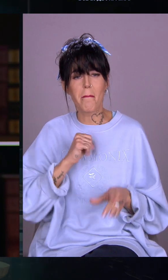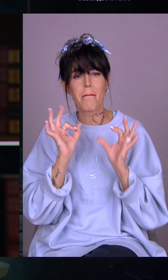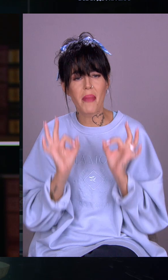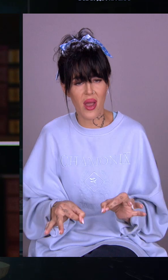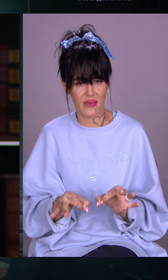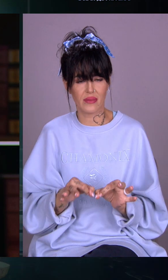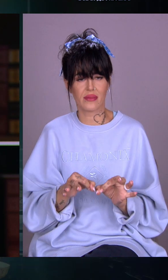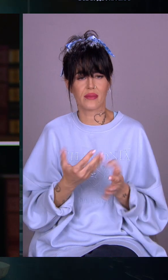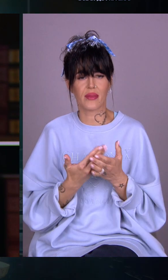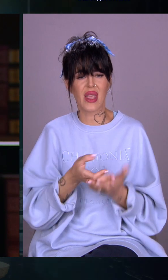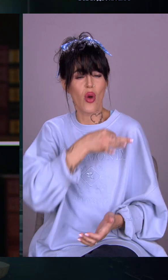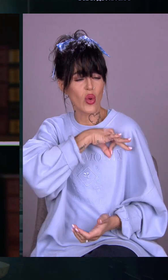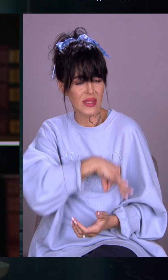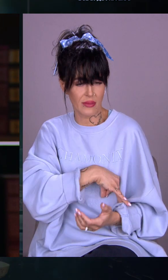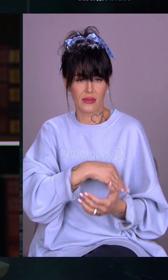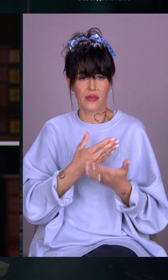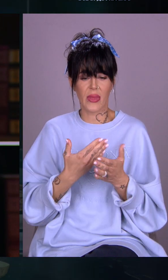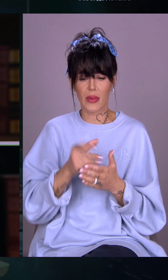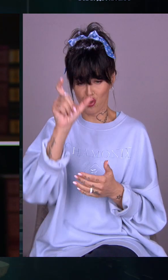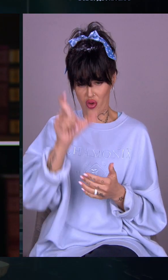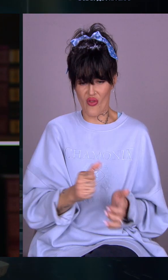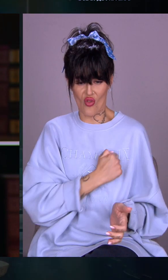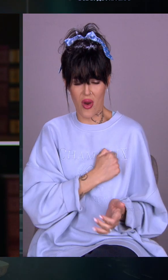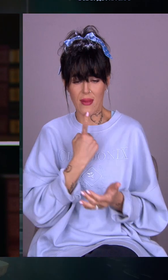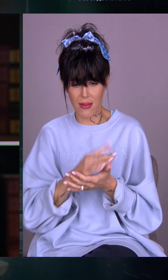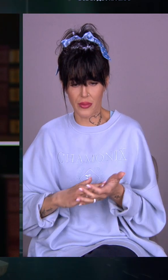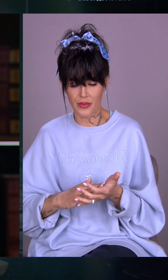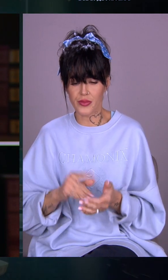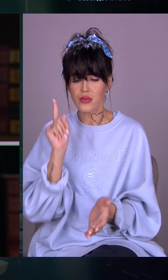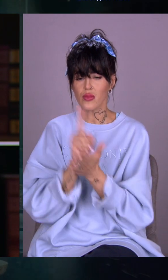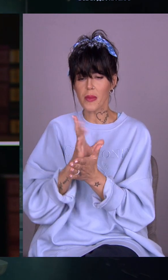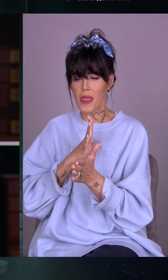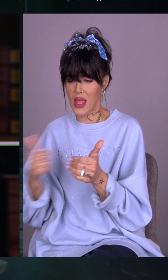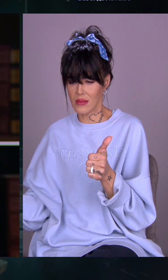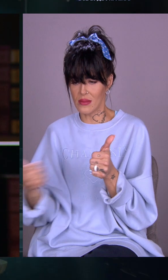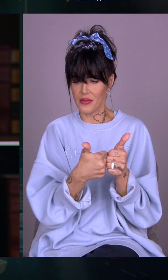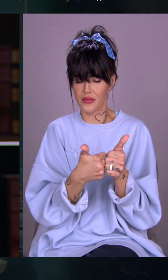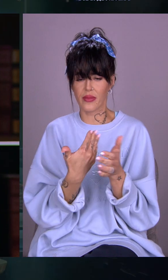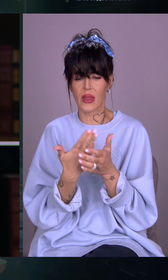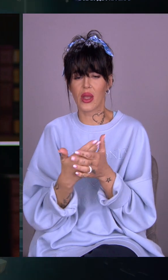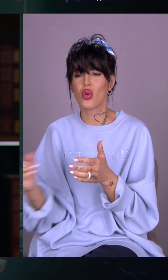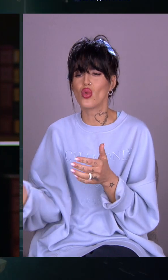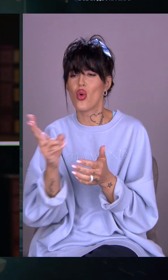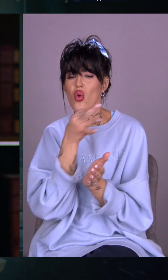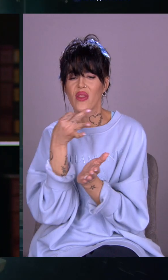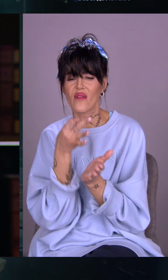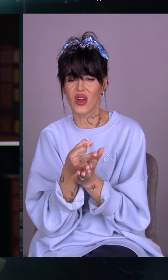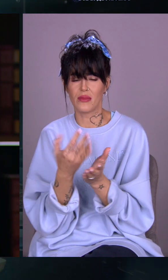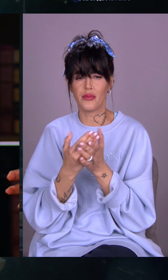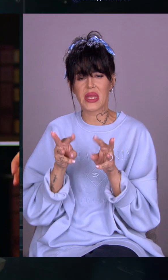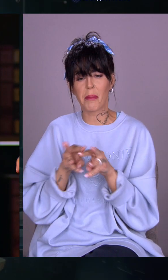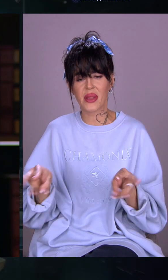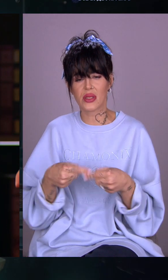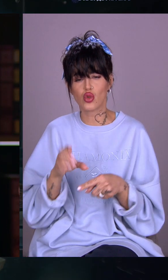корисно. Щоб поранений цей, за ним був якийсь спостереження було від когось-небудь. Це Міністерство соціальної політики